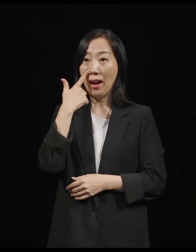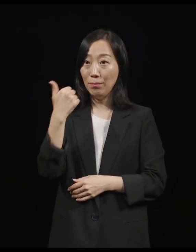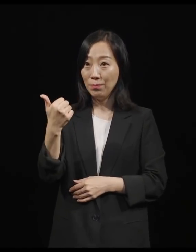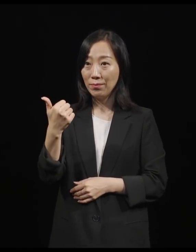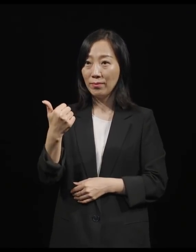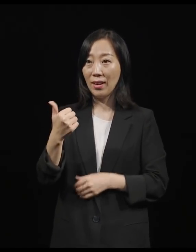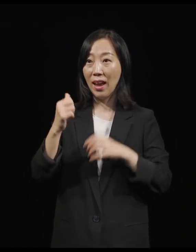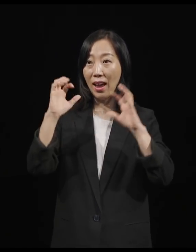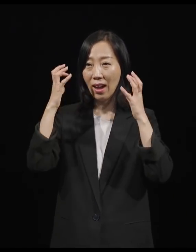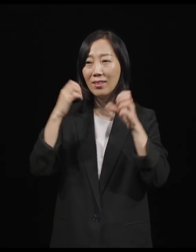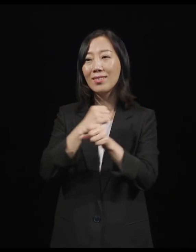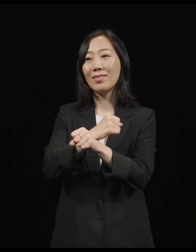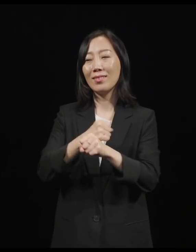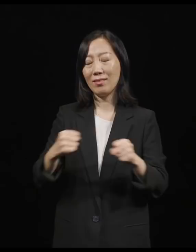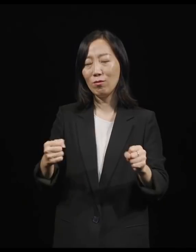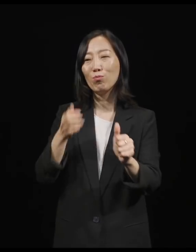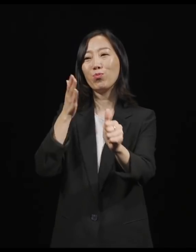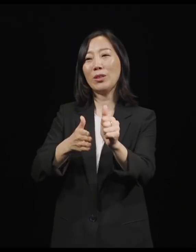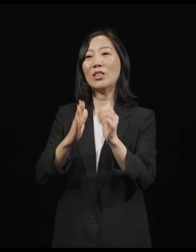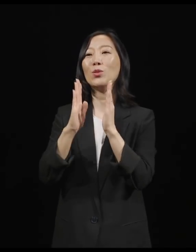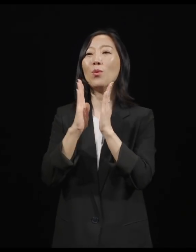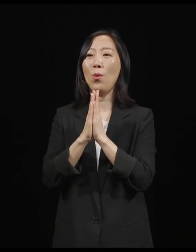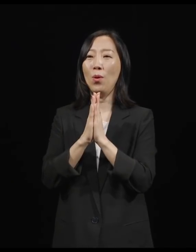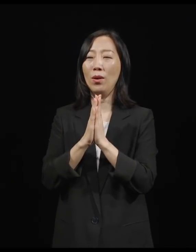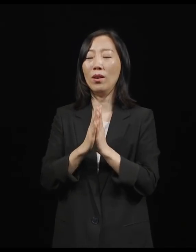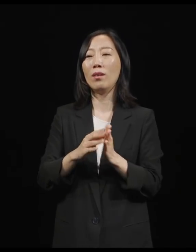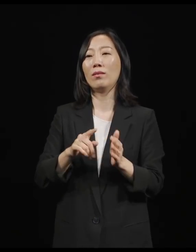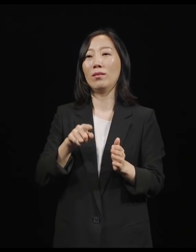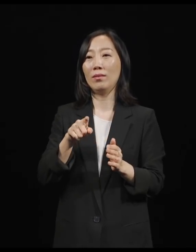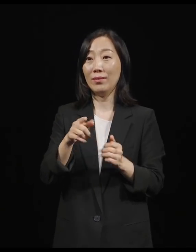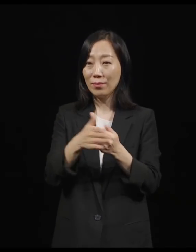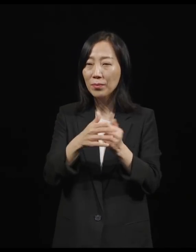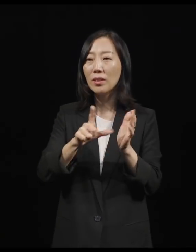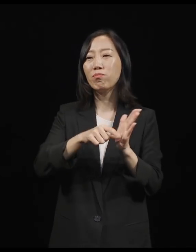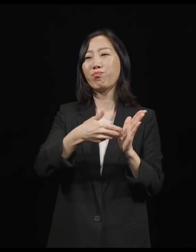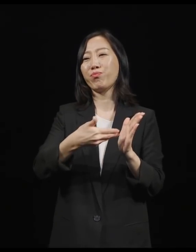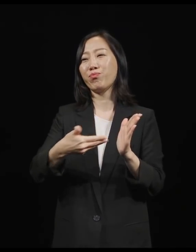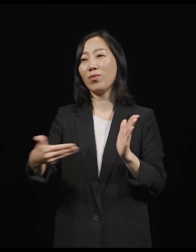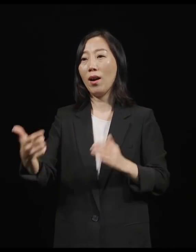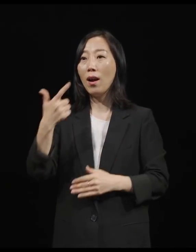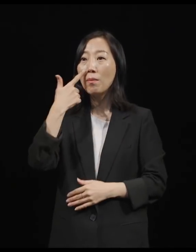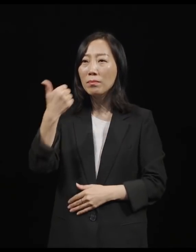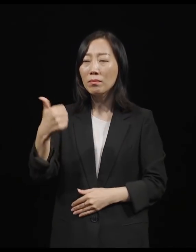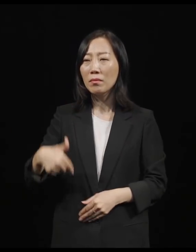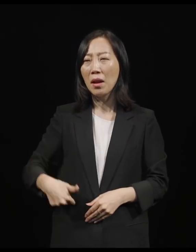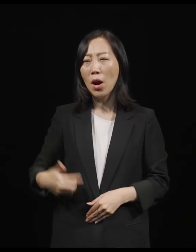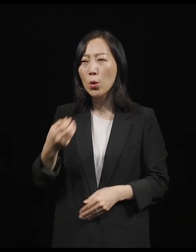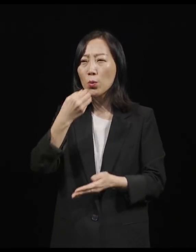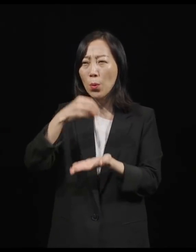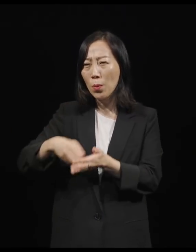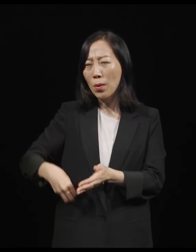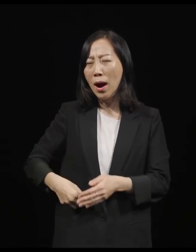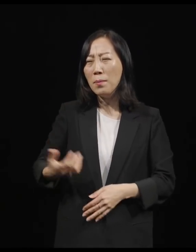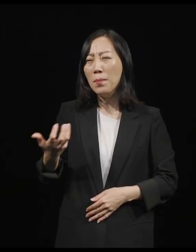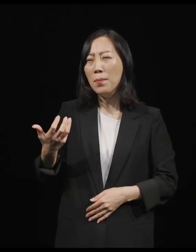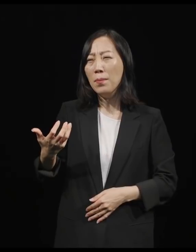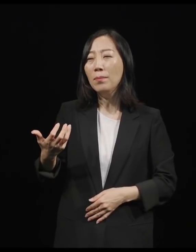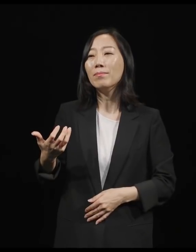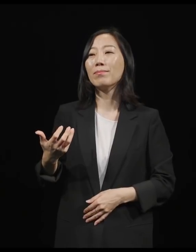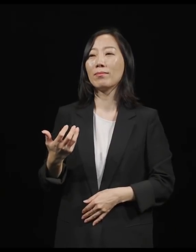해달라고 기도했습니다. 그리고 시간이 흘러 아버지는 배에 담석이 생겨서 병원에